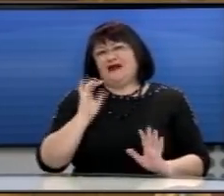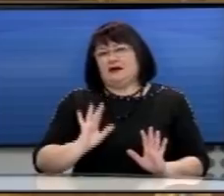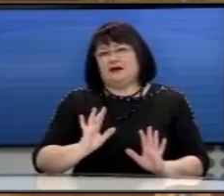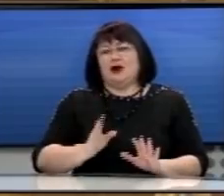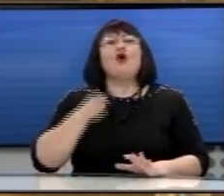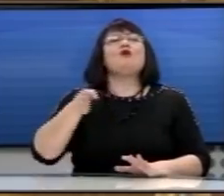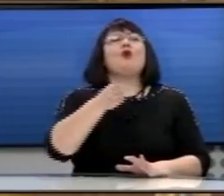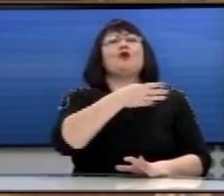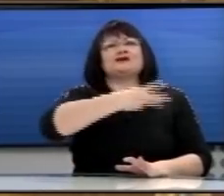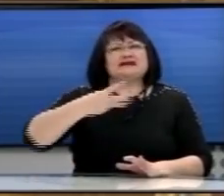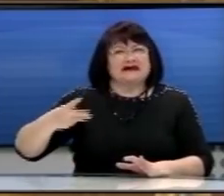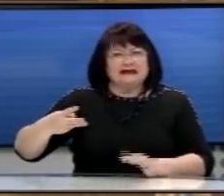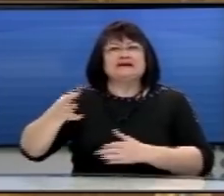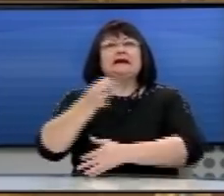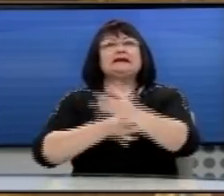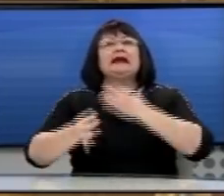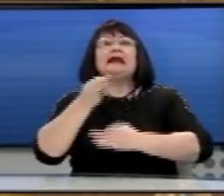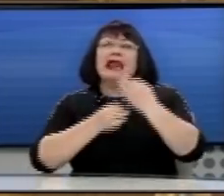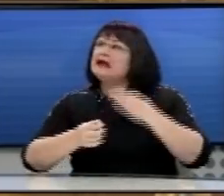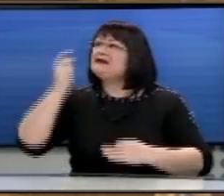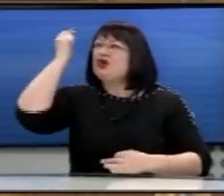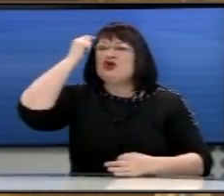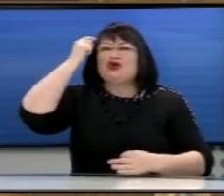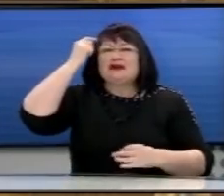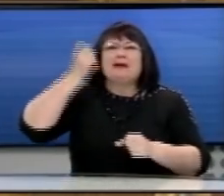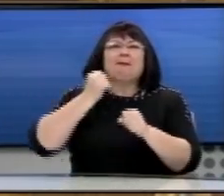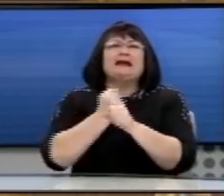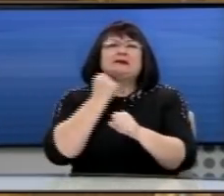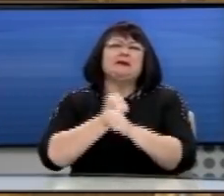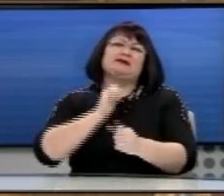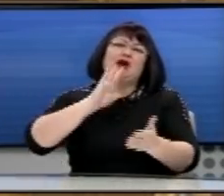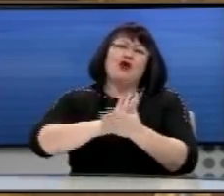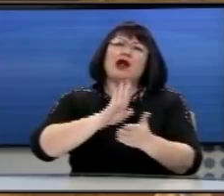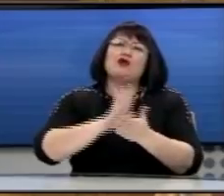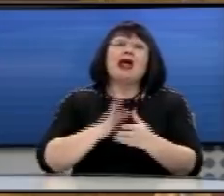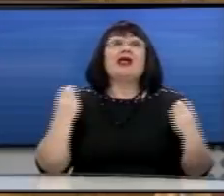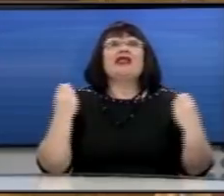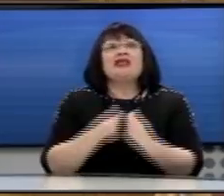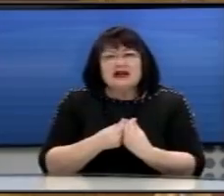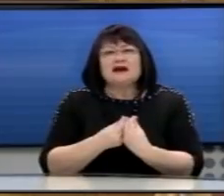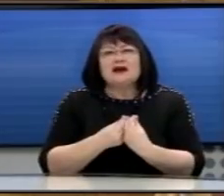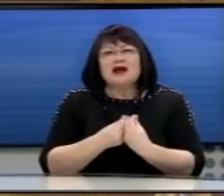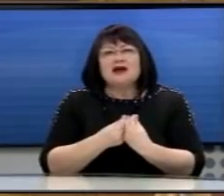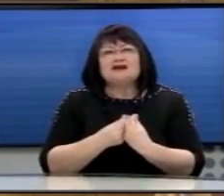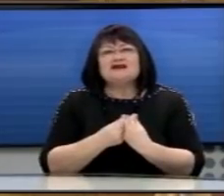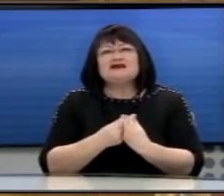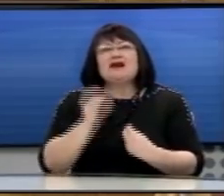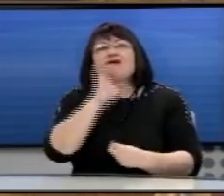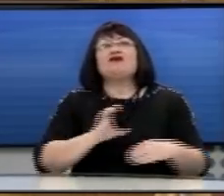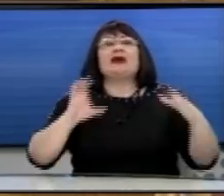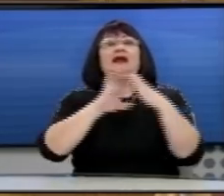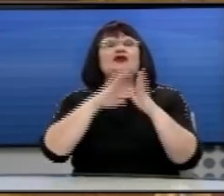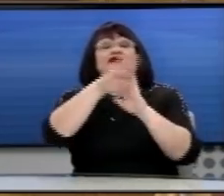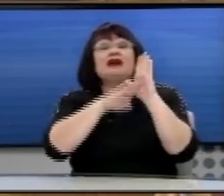και βρεθείτε, μιλάτε για ιδεολειψίες της κυβέρνησης που δήθεν δεν εναρμονίζονται με τις κατευθύνσεις της